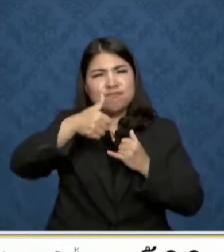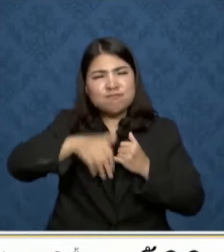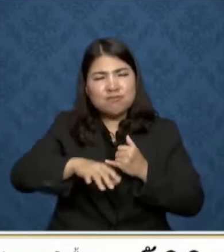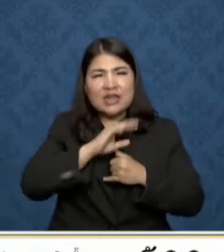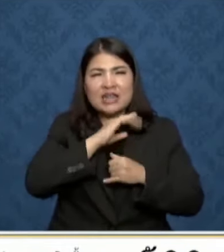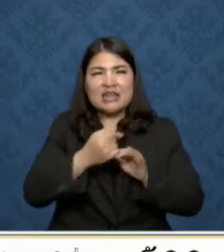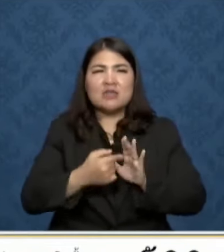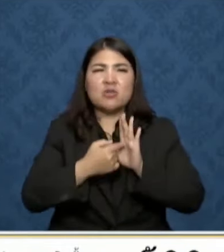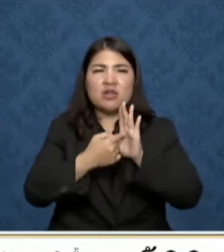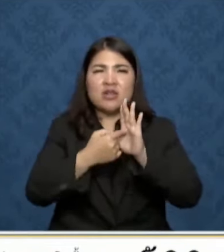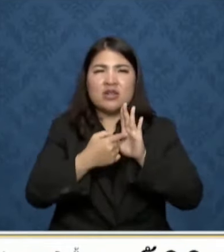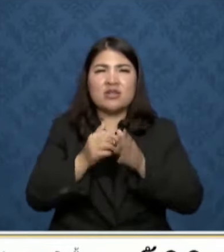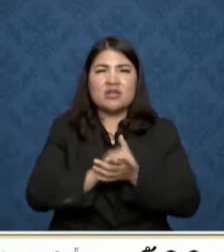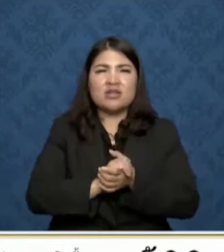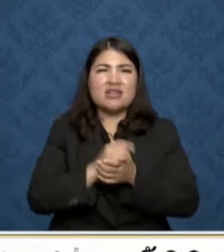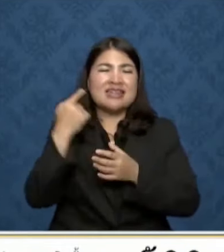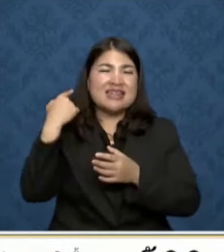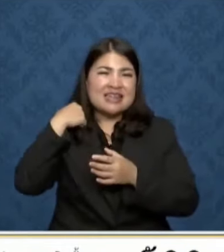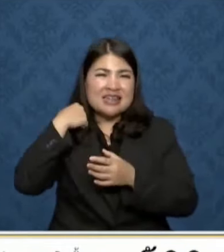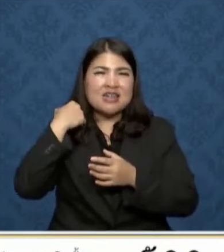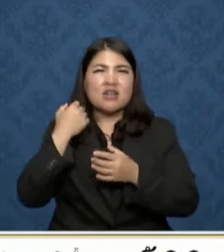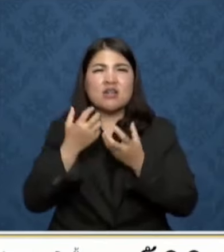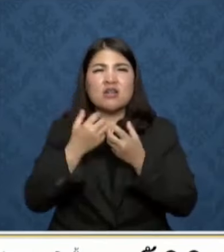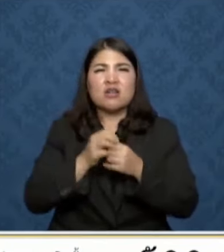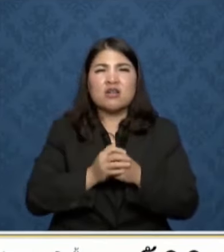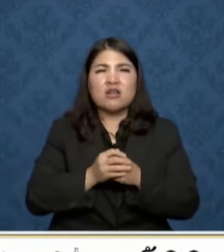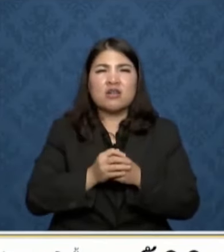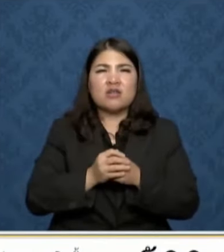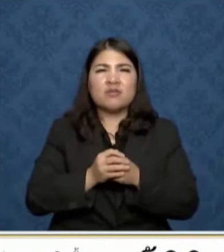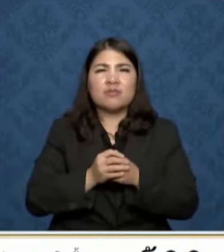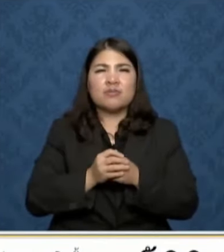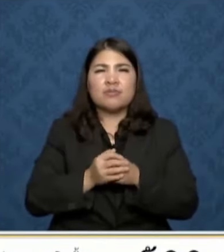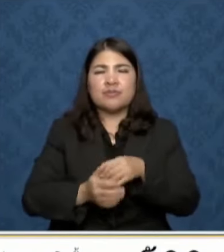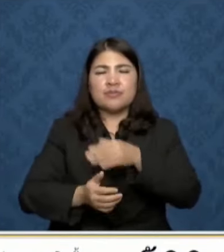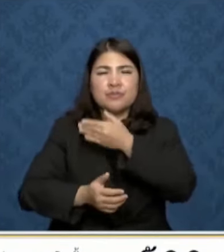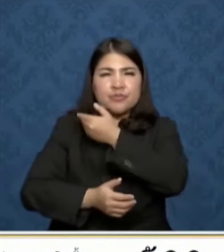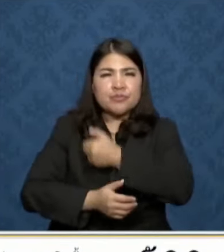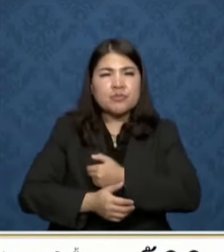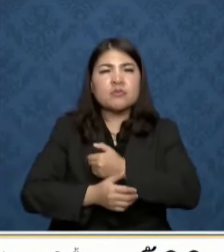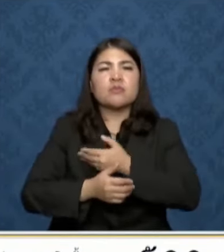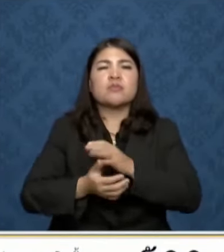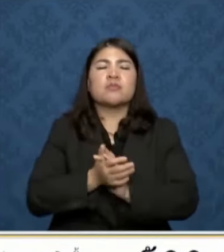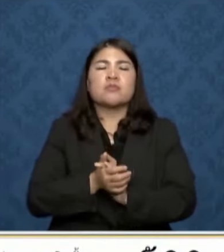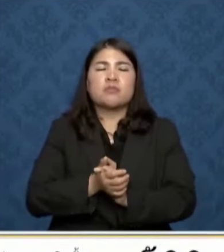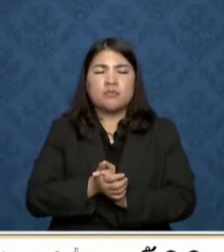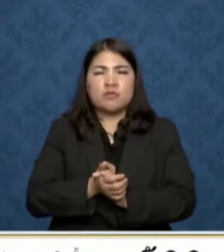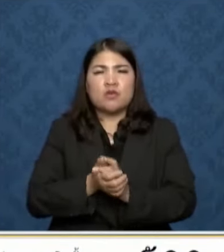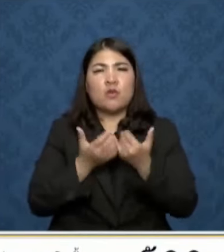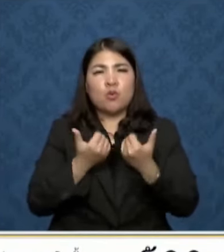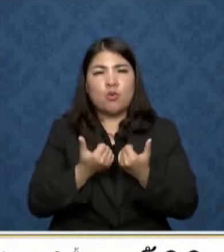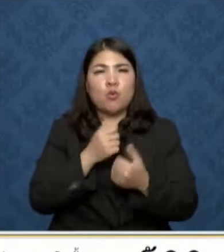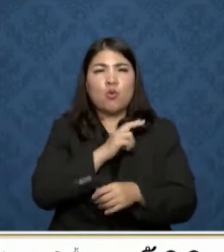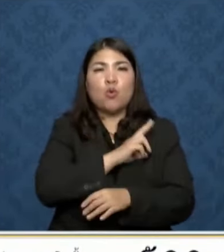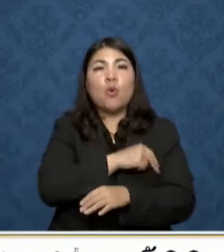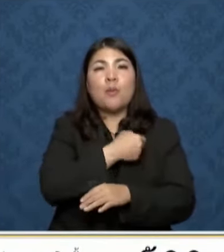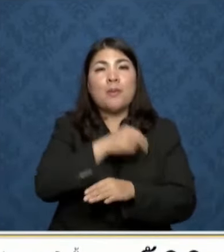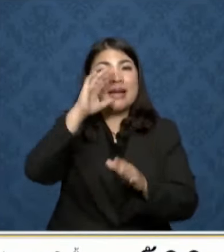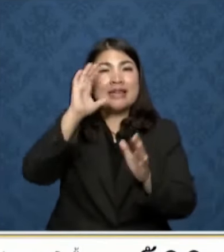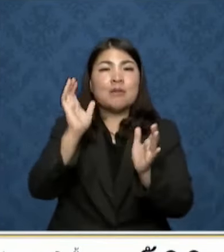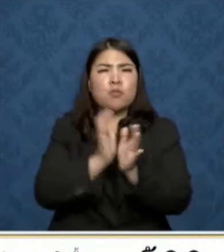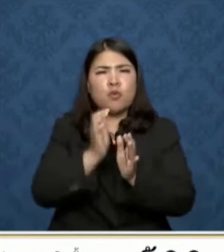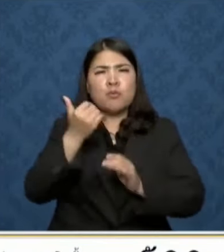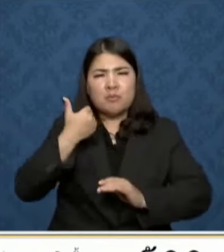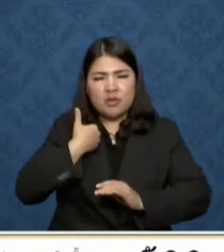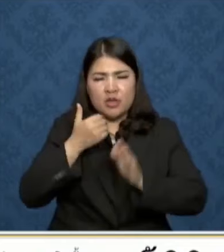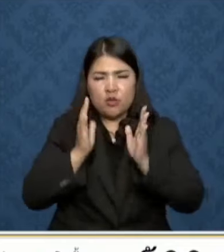่นอนุษาขป่ายที่เอาไผาตรนี้อนุษาขสปองที่เอาไผาตรนี้fedททัาสำรวจ tại strokesีshot pem มีส